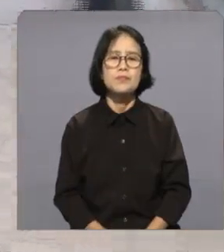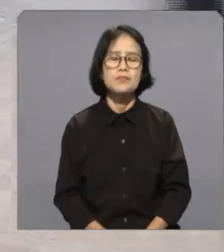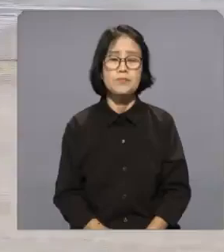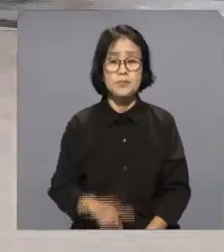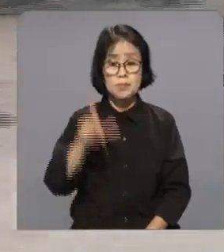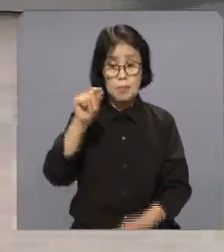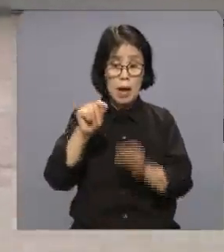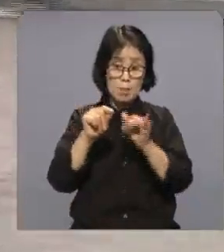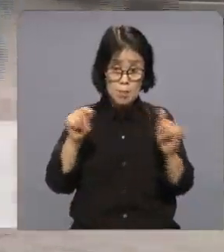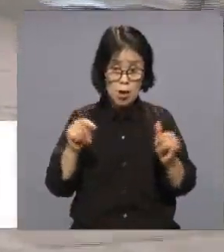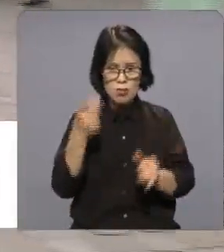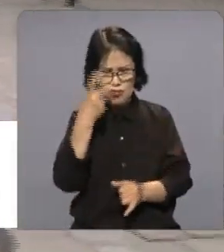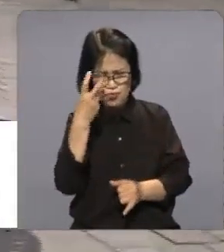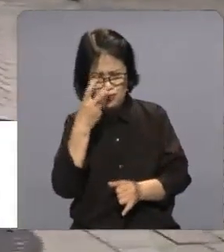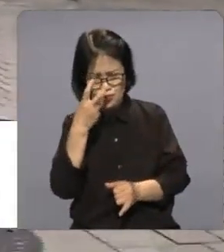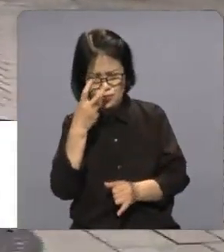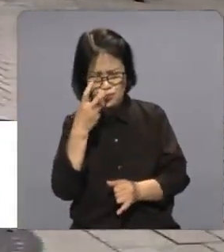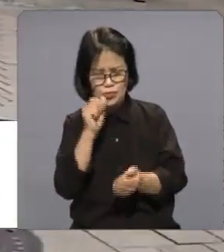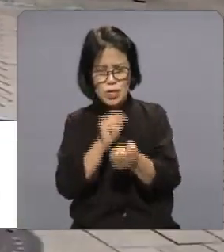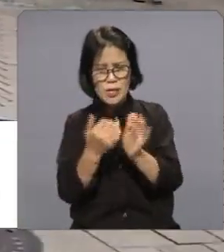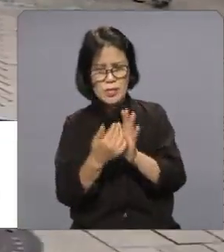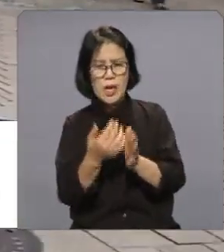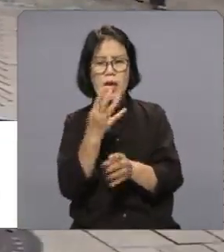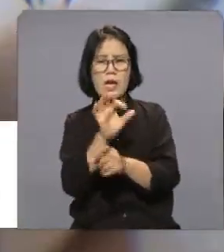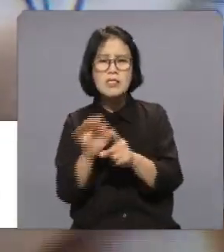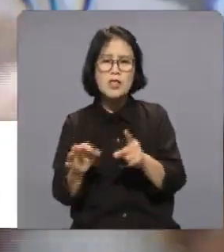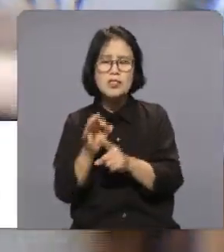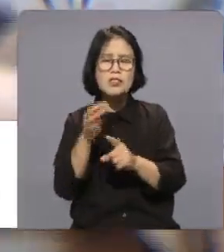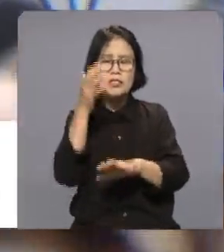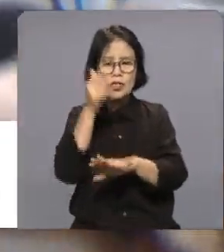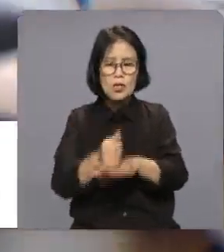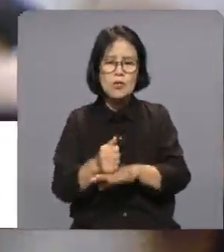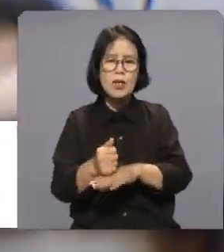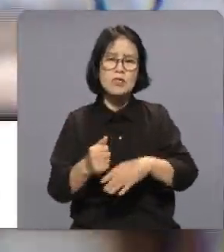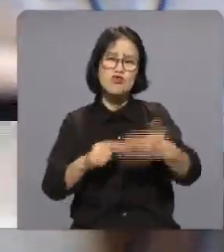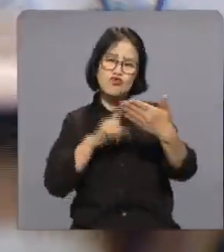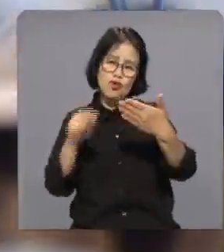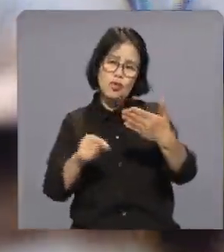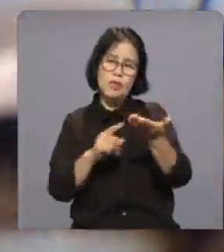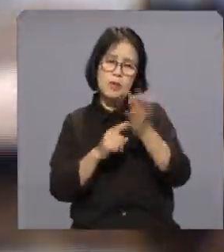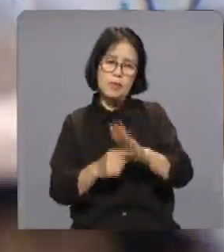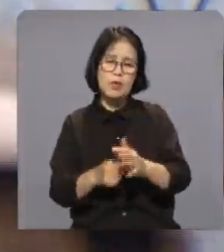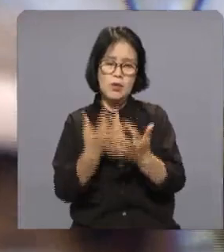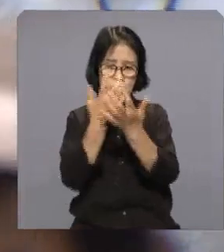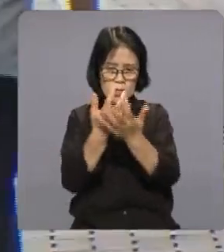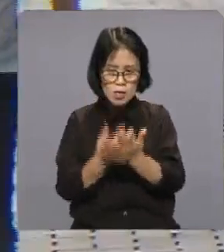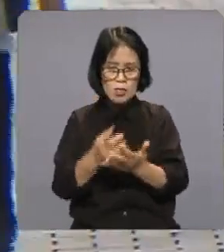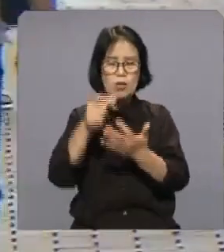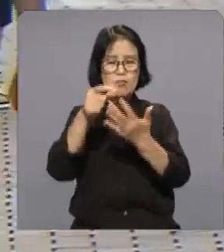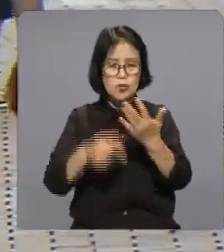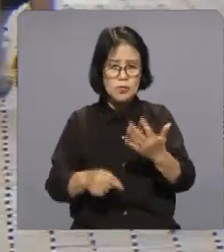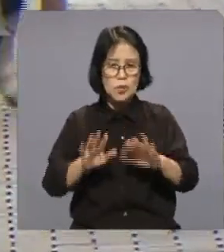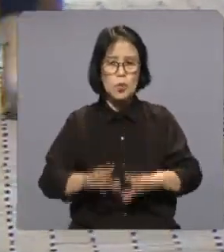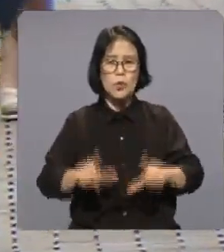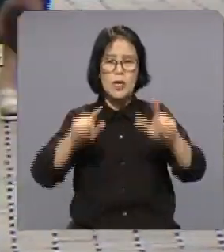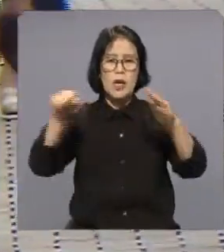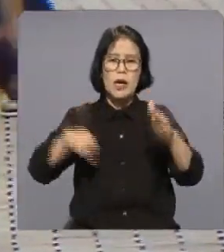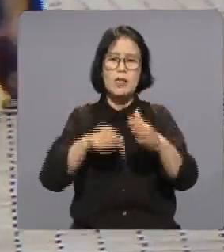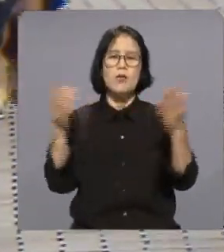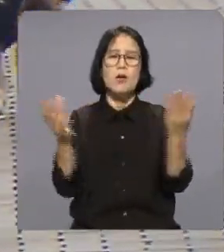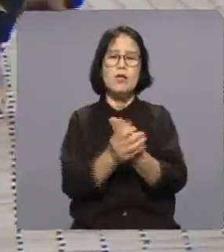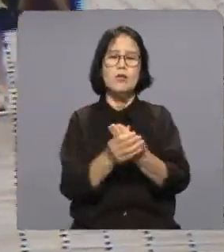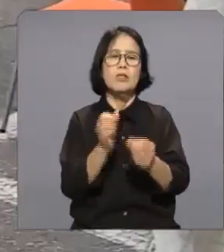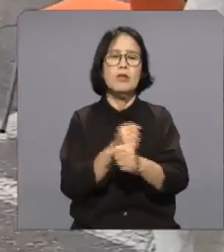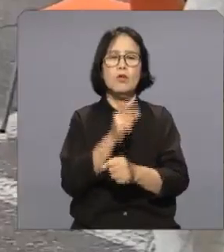명을 대상으로 조사한 항체 양성률 결과는 다음 달 중에 발표하고 빅데이터 플랫폼도 올해 안에 완료하기로